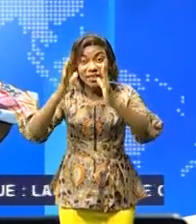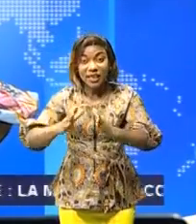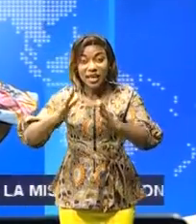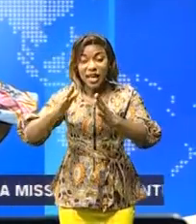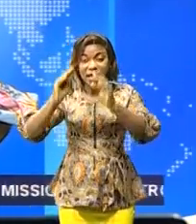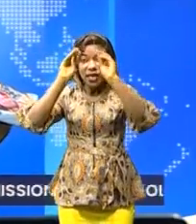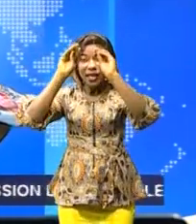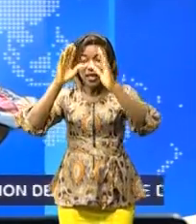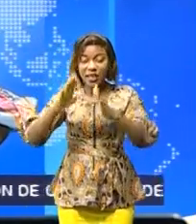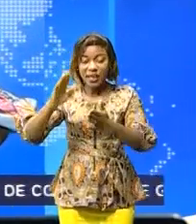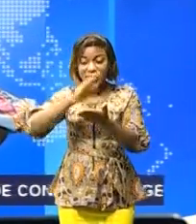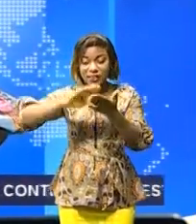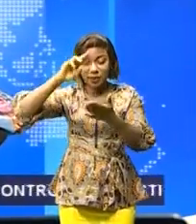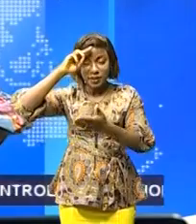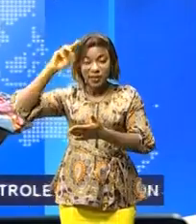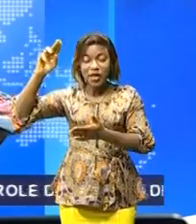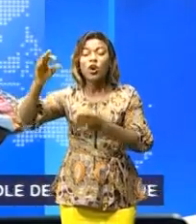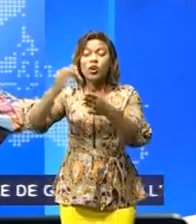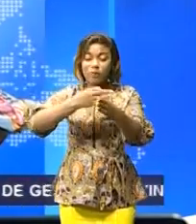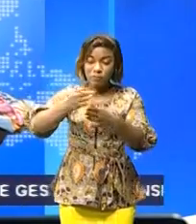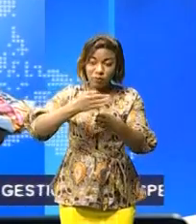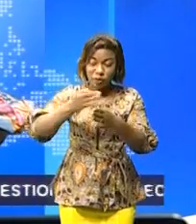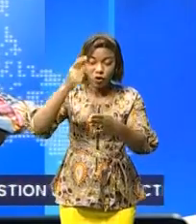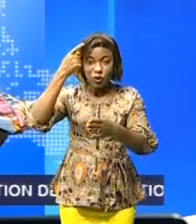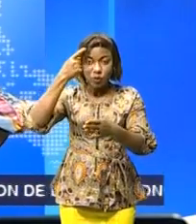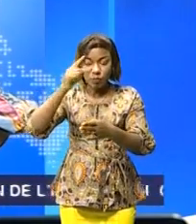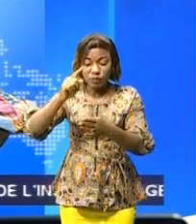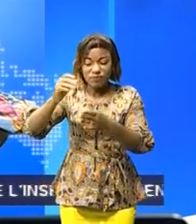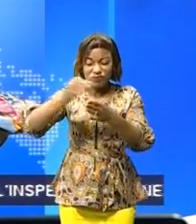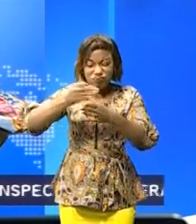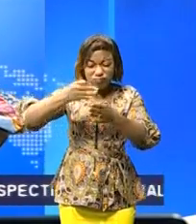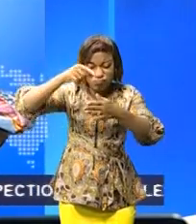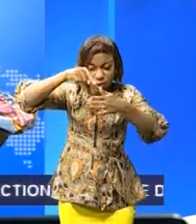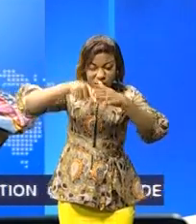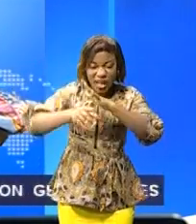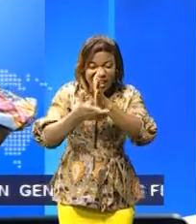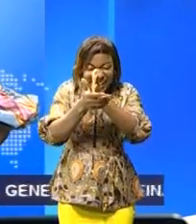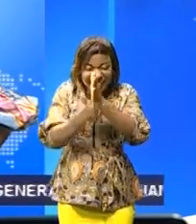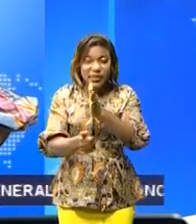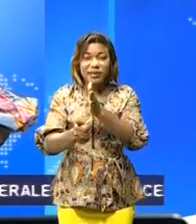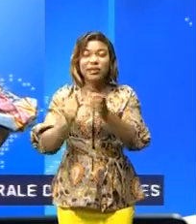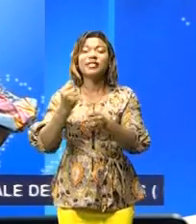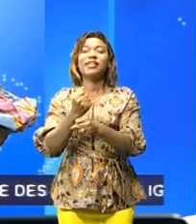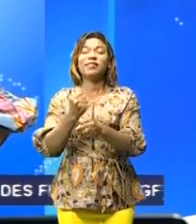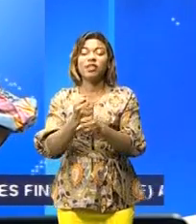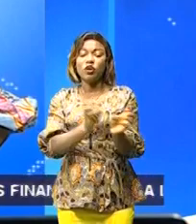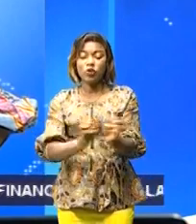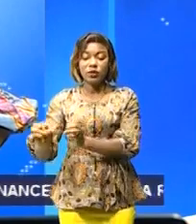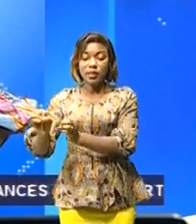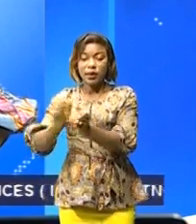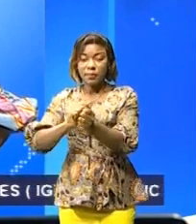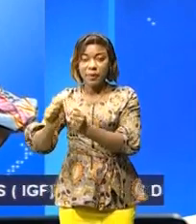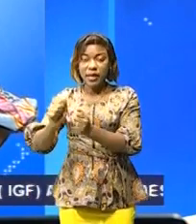et universitaire sont à l'école de formation pour la performance de la qualité de leur travail. Organisée